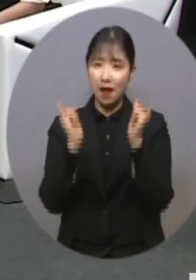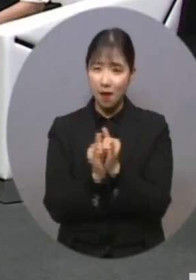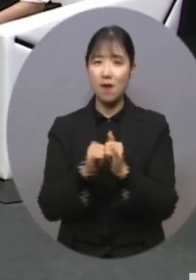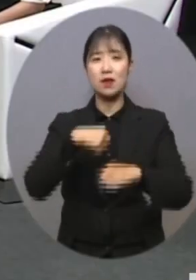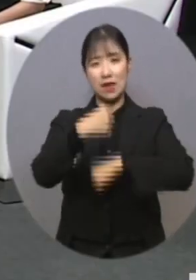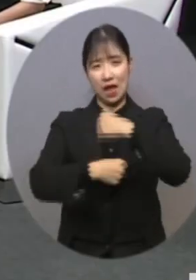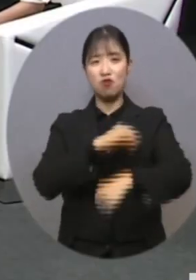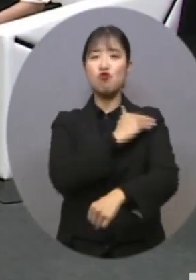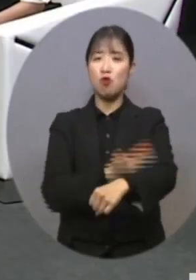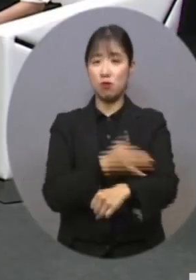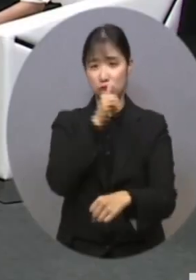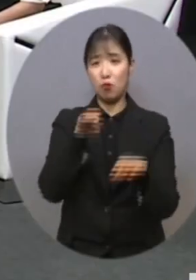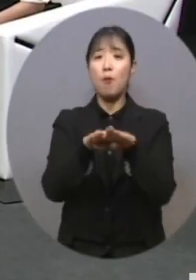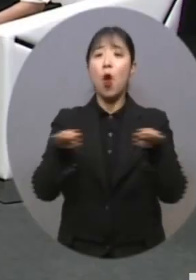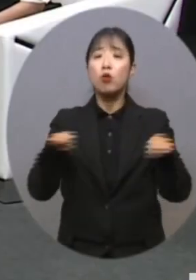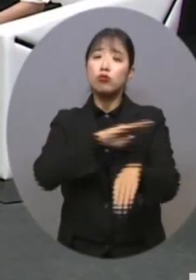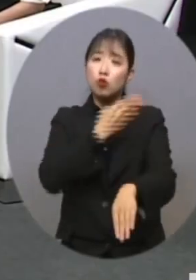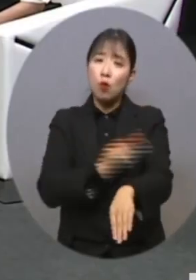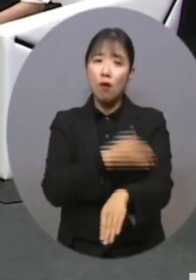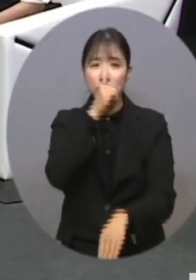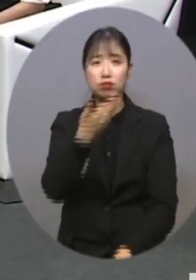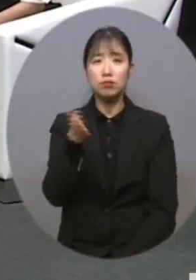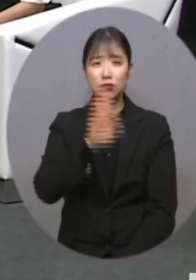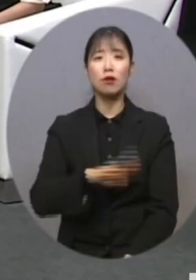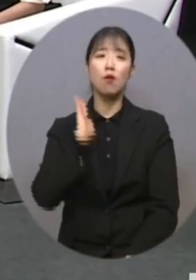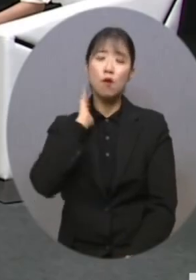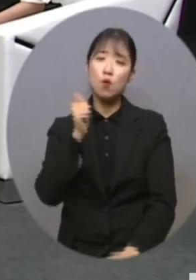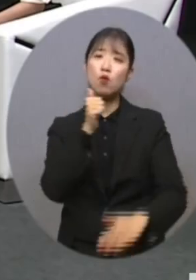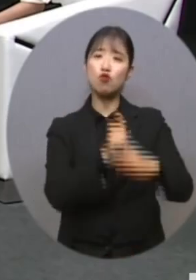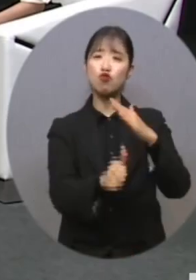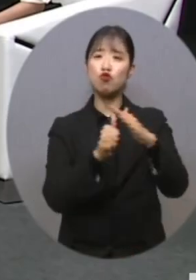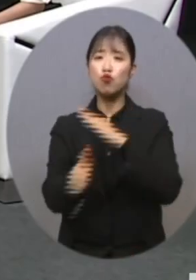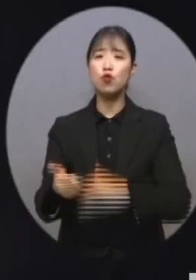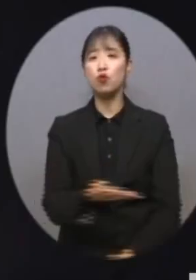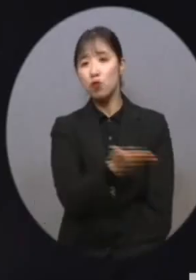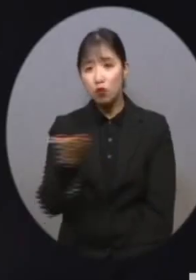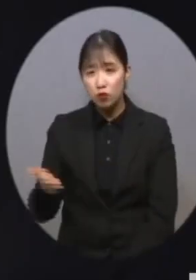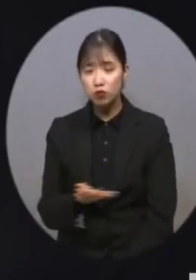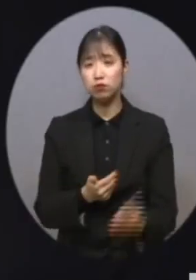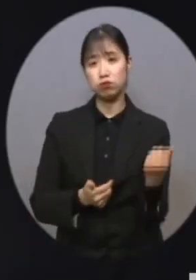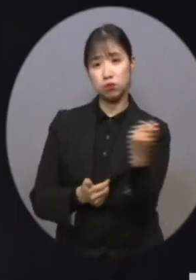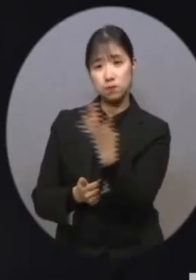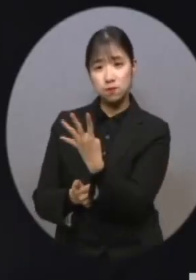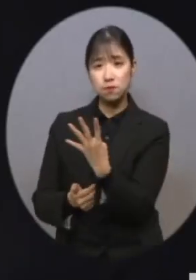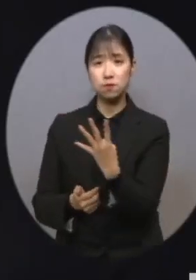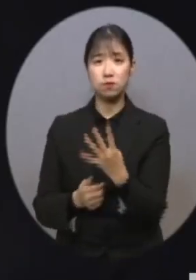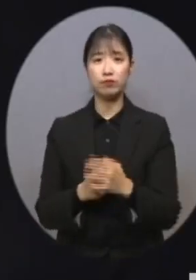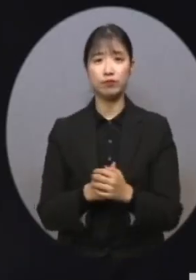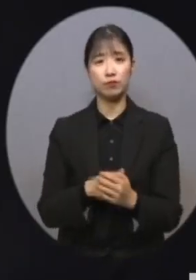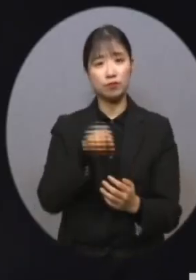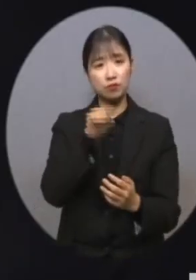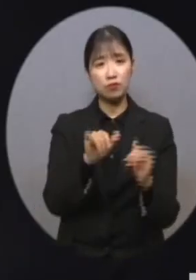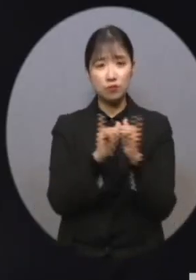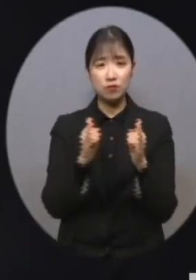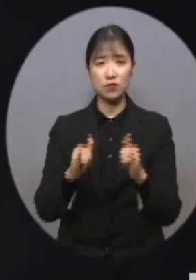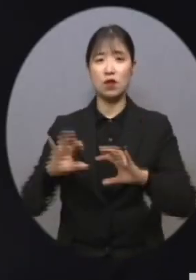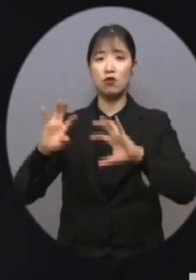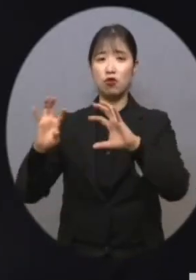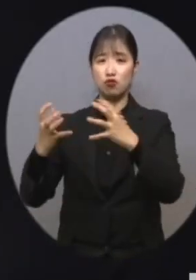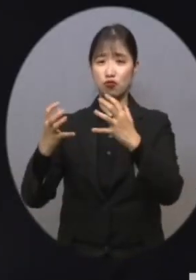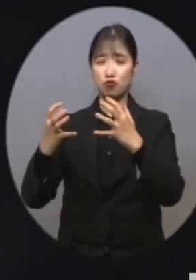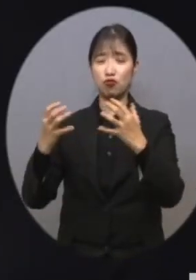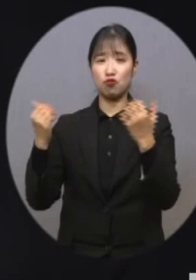평등권이 있어요. 근데 어떻게 대통령 후보로 나온 사람들에게 그 사람의 국현이 많다